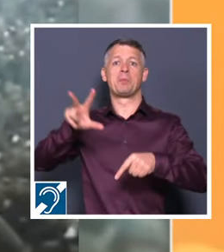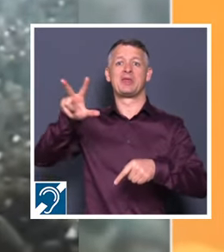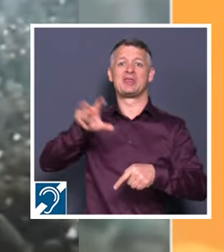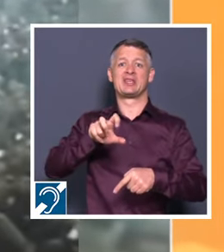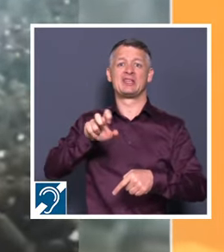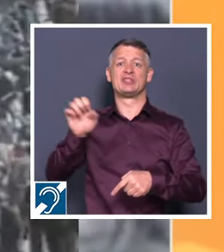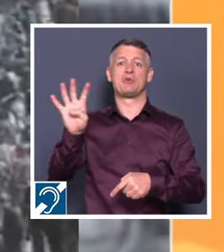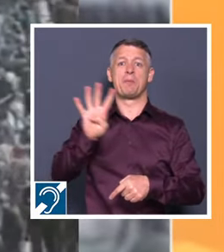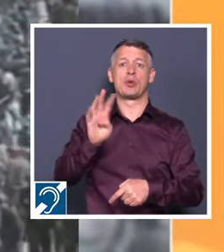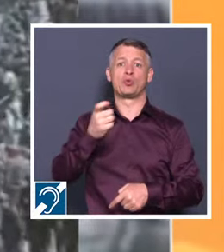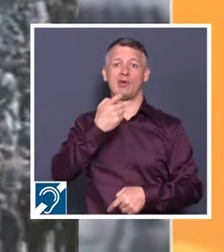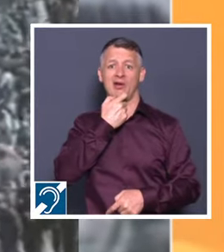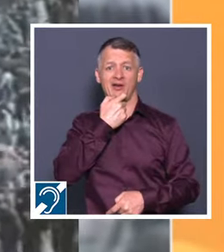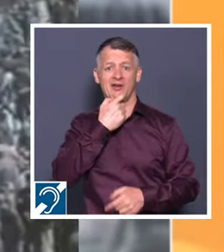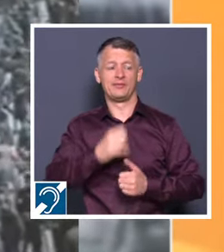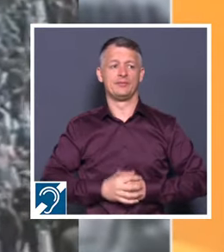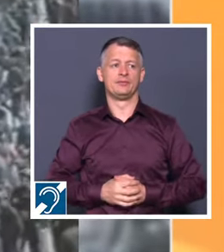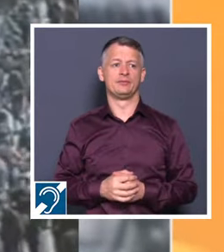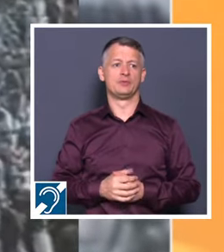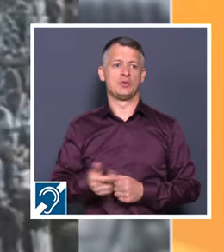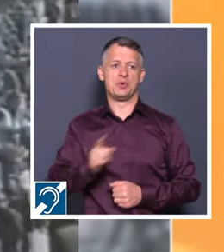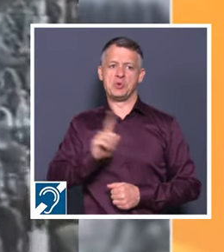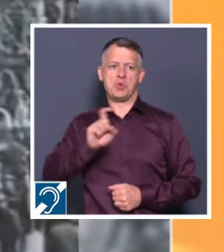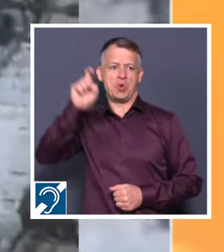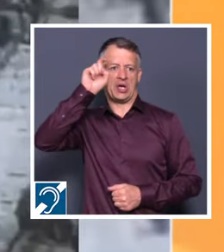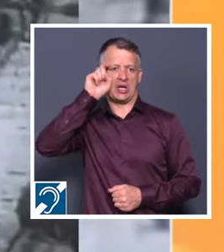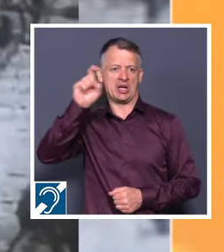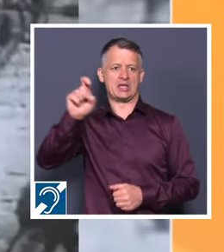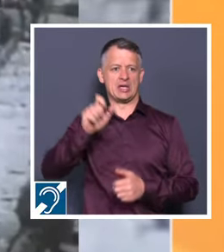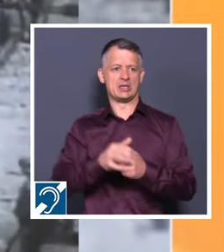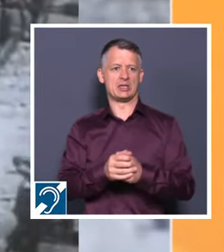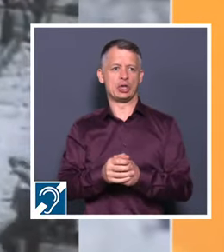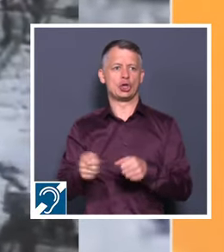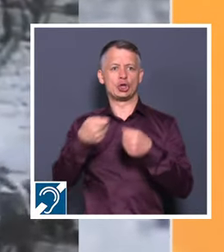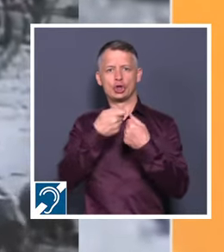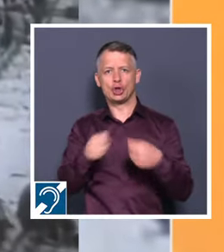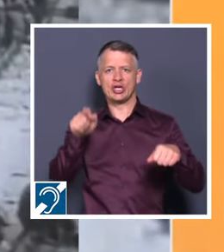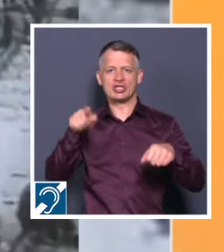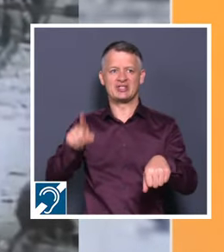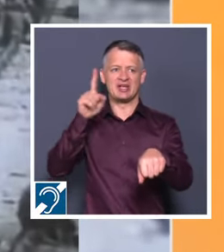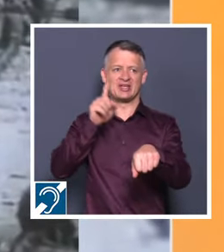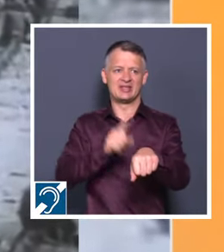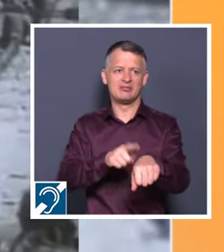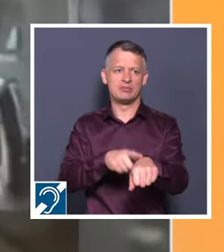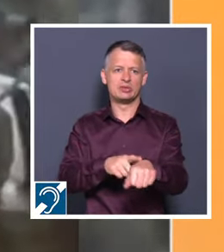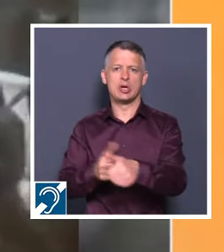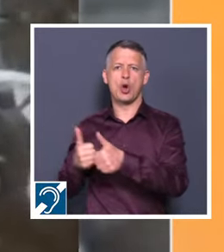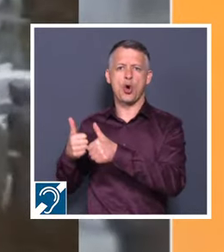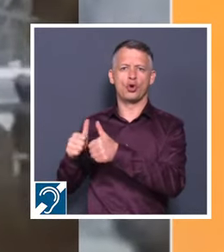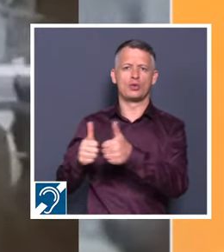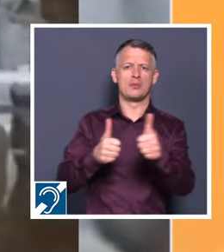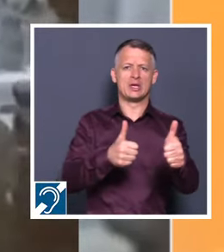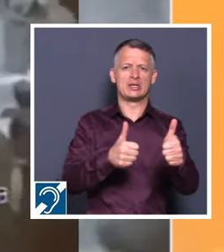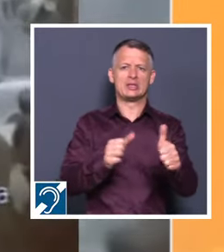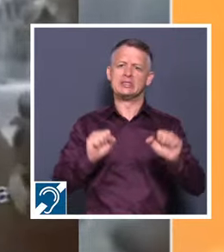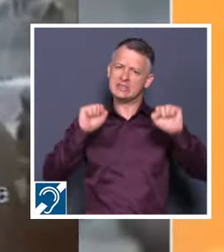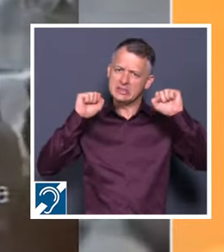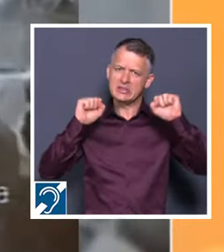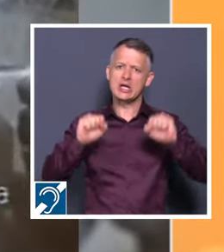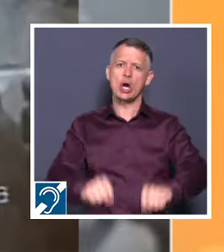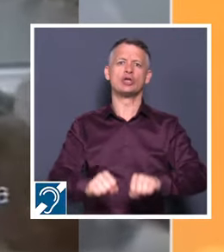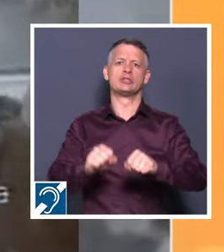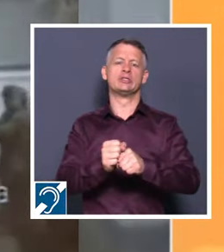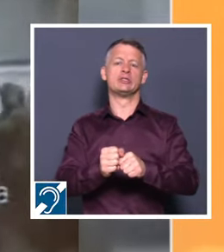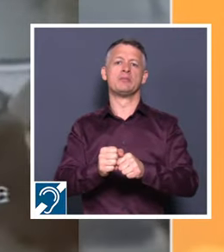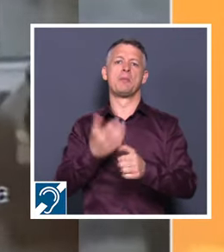de ani, după 34 de ani. Nu cred că în tot acest timp s-a urmărit cu seriozitate aflarea